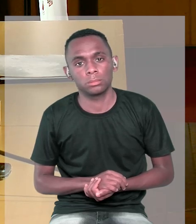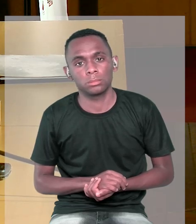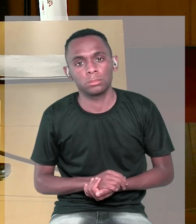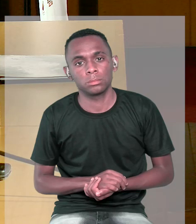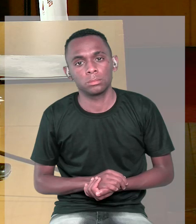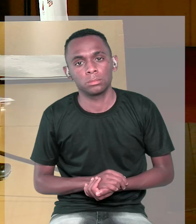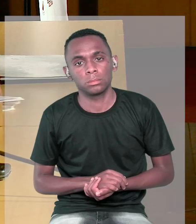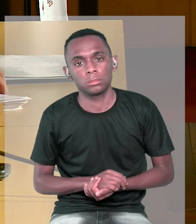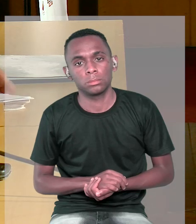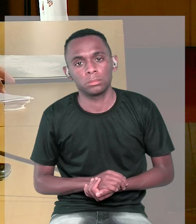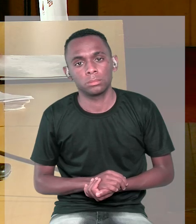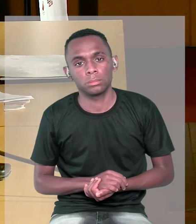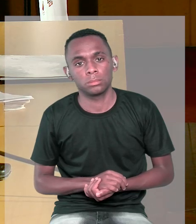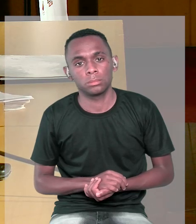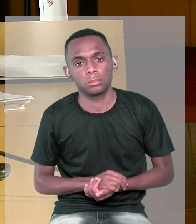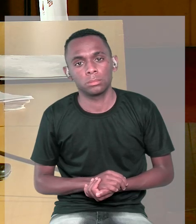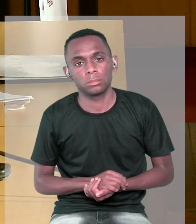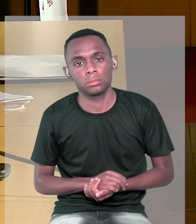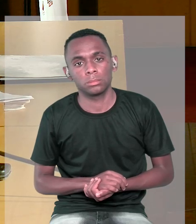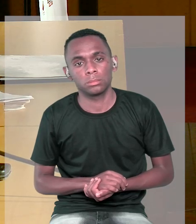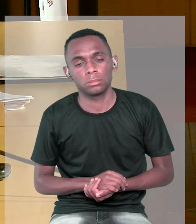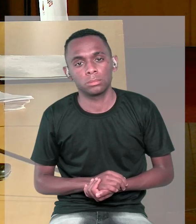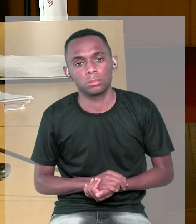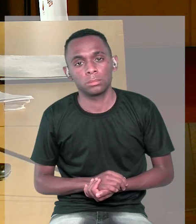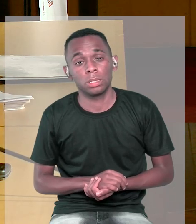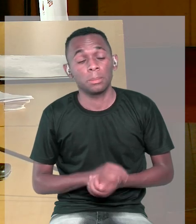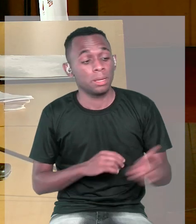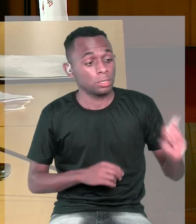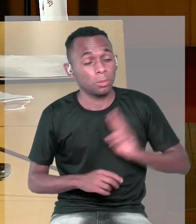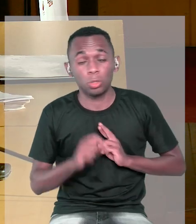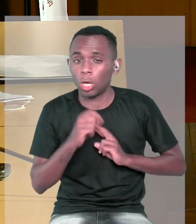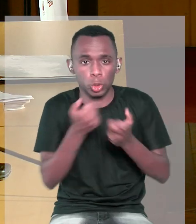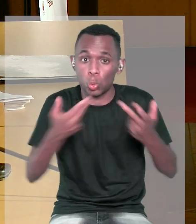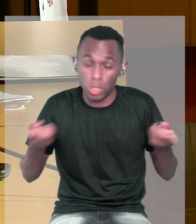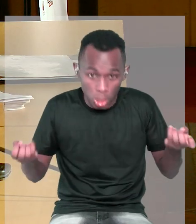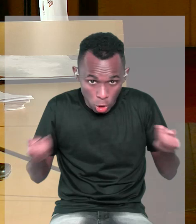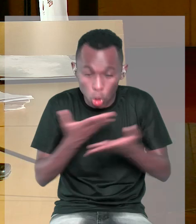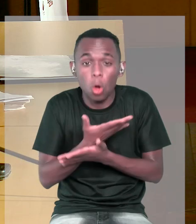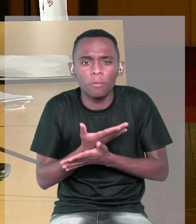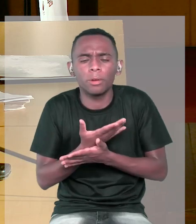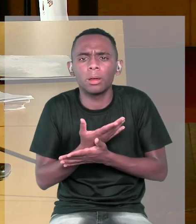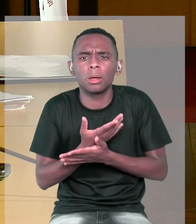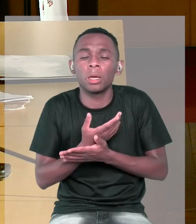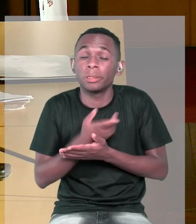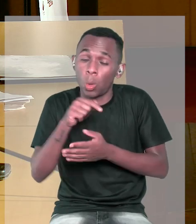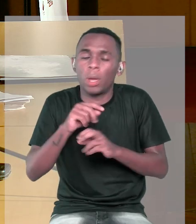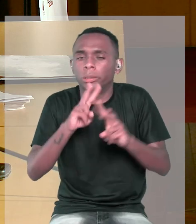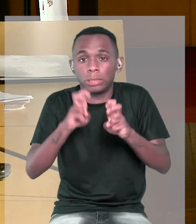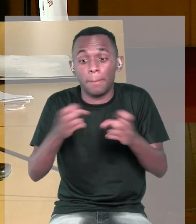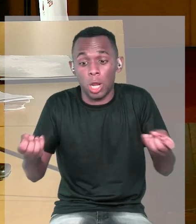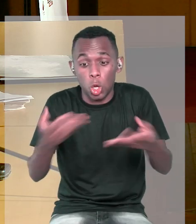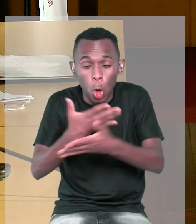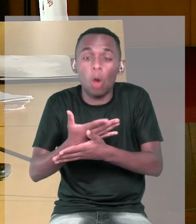s'approprier ensemble un concept. Aí ele me falou que eram coisas novas. Ele fala aqui, e como é uma coisa nova,